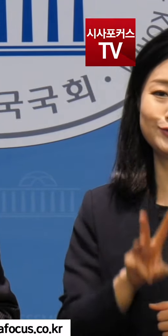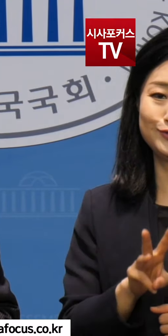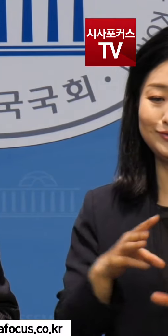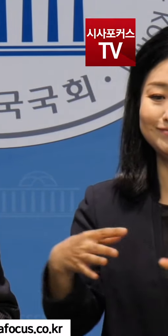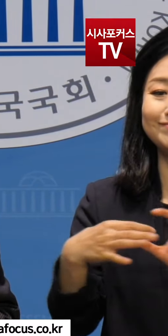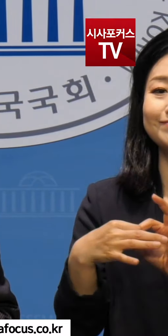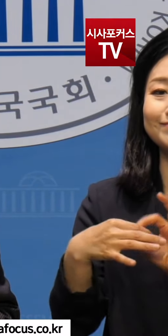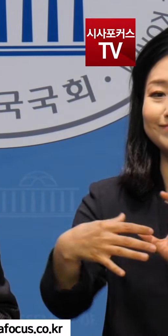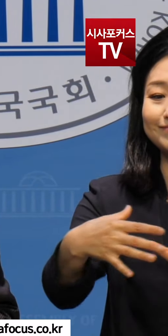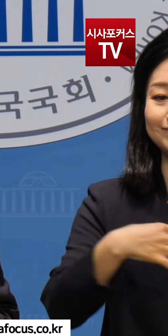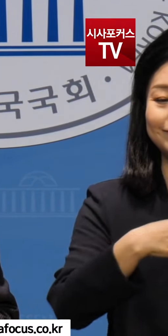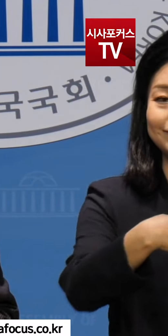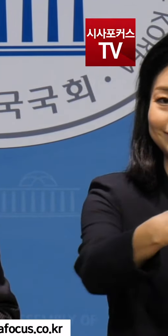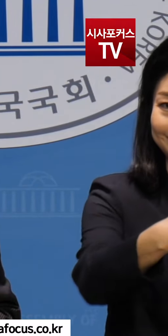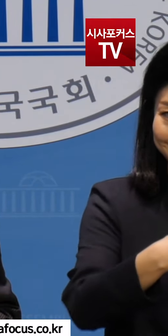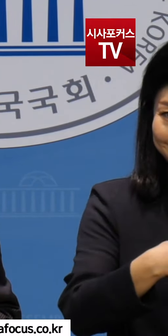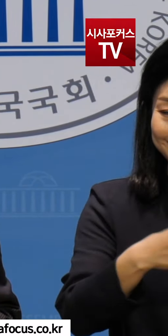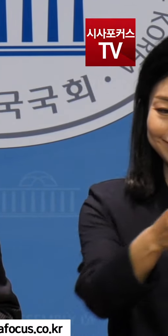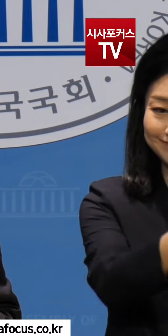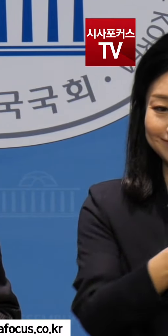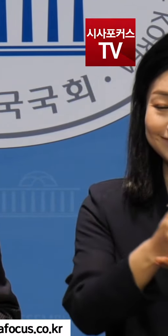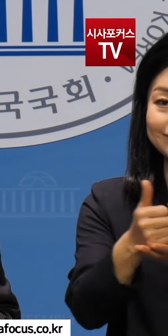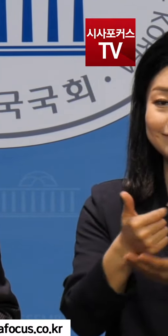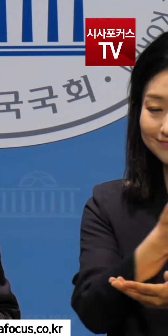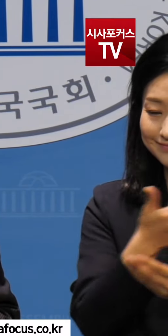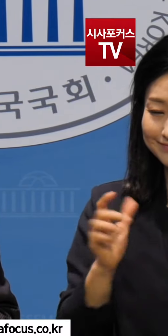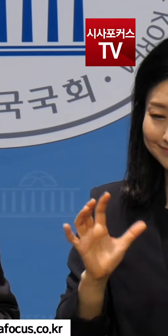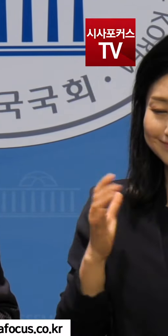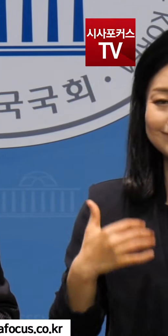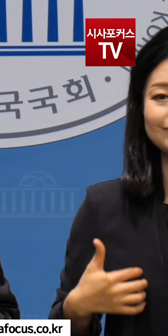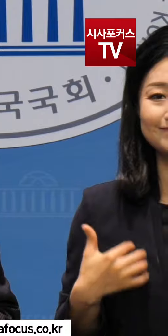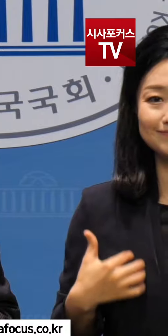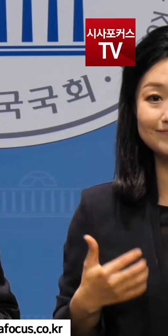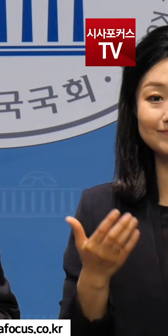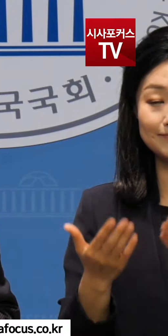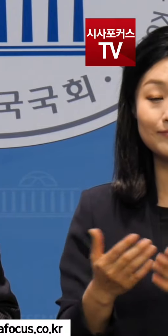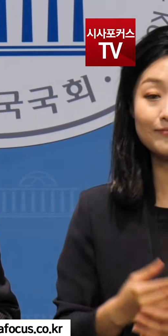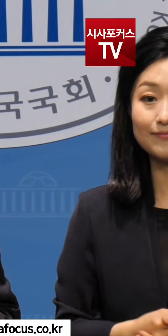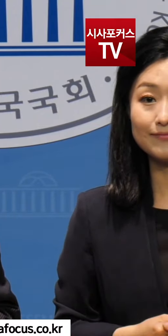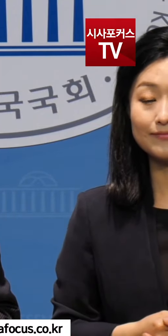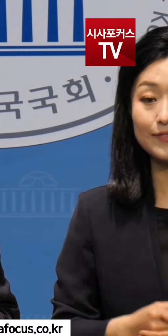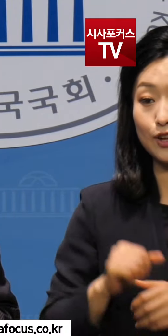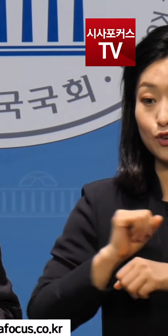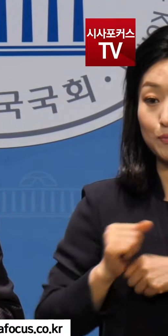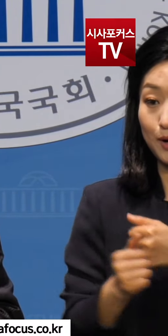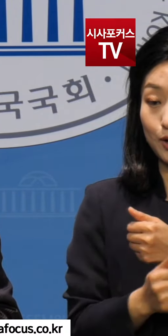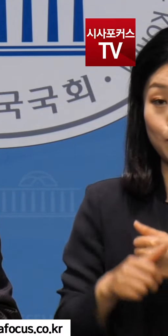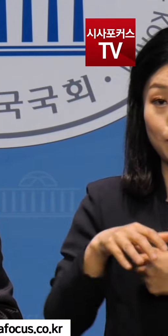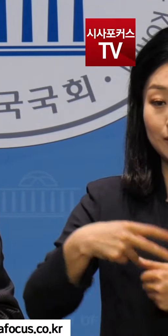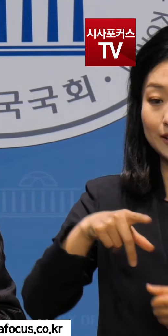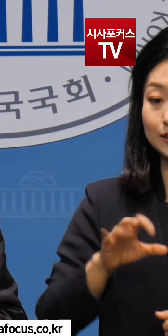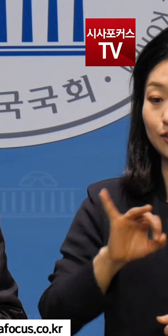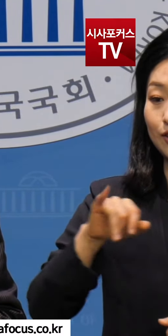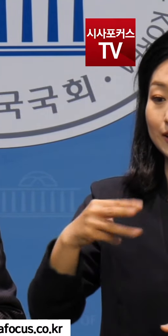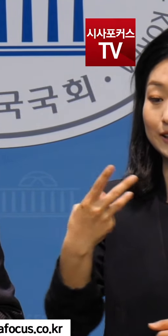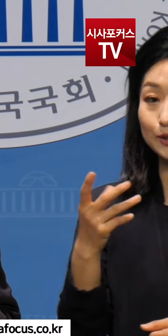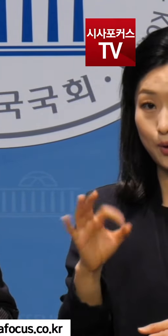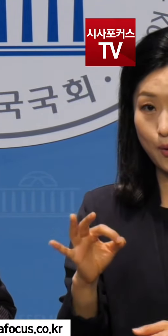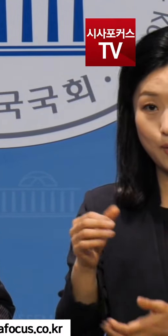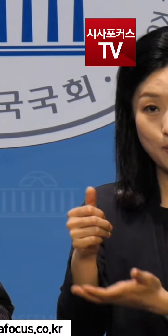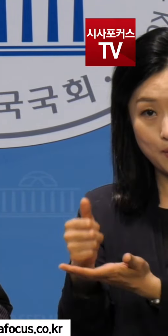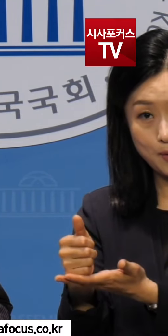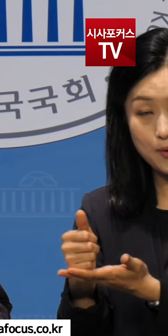됐습니다. 그분들께 환영하고 이 자리를 위해서 감사의 말씀을 드립니다. 국방위원으로서는 성일종